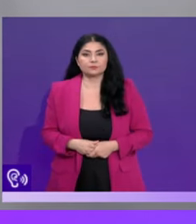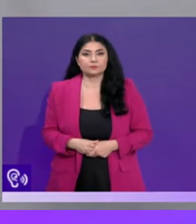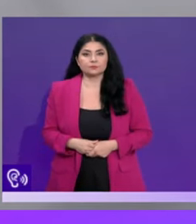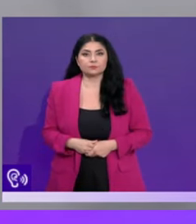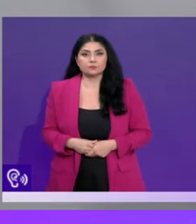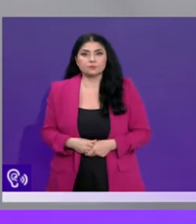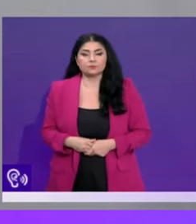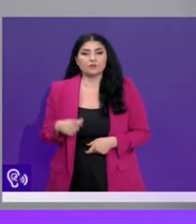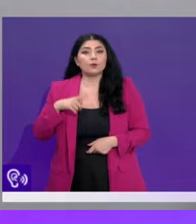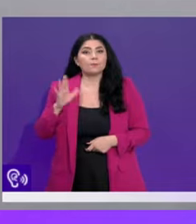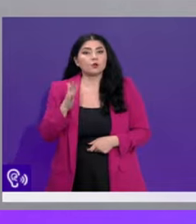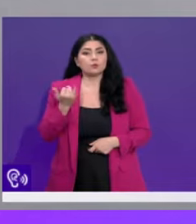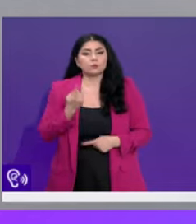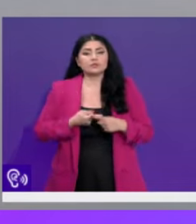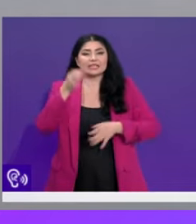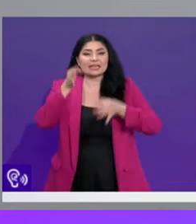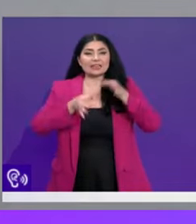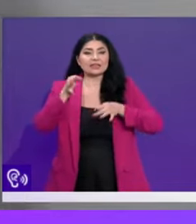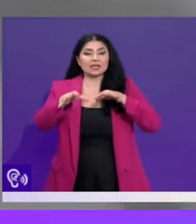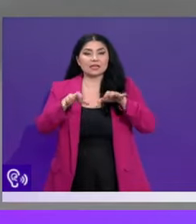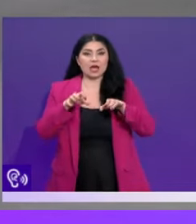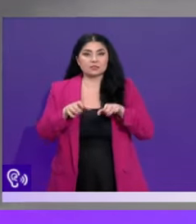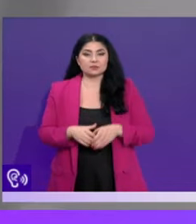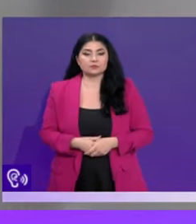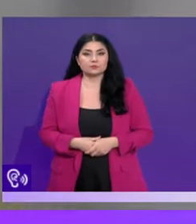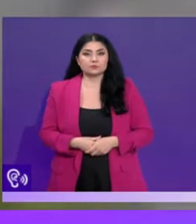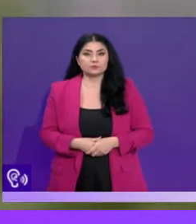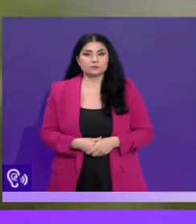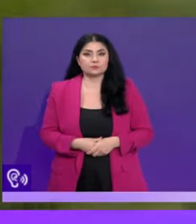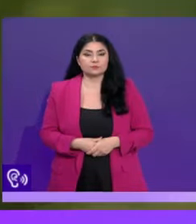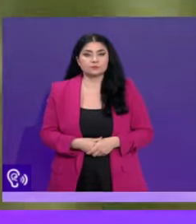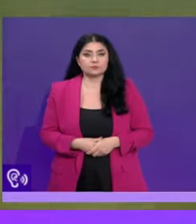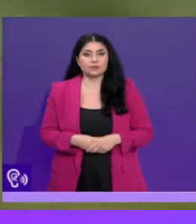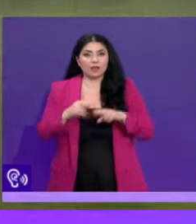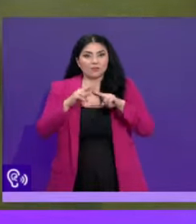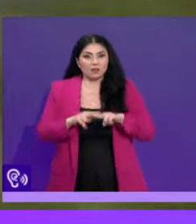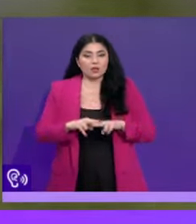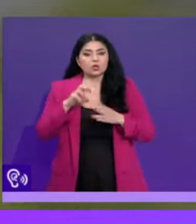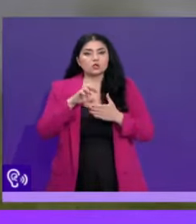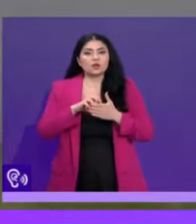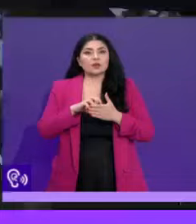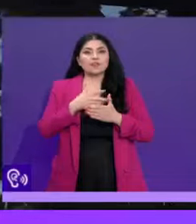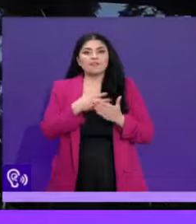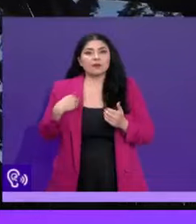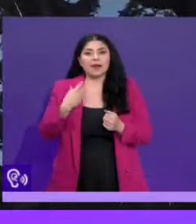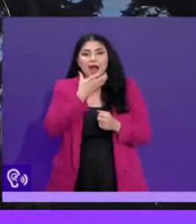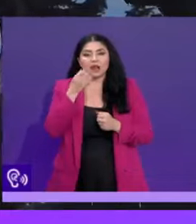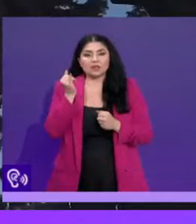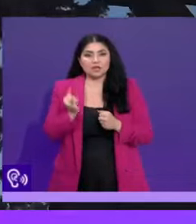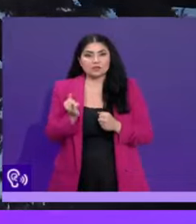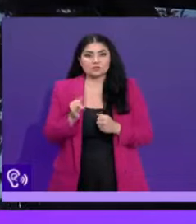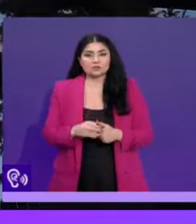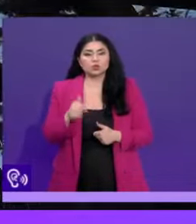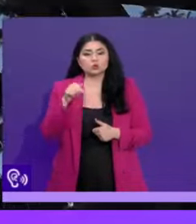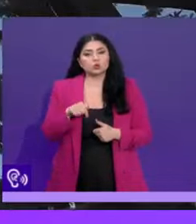pătrat, vor fi posibile și căderi de crinină. Mai rămânem pe un fond de vreme caldă astăzi, pentru că în partea de